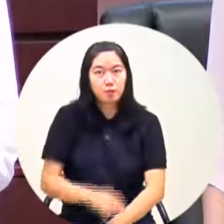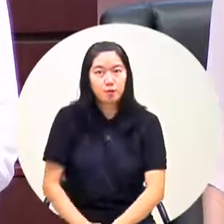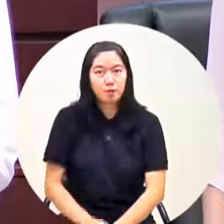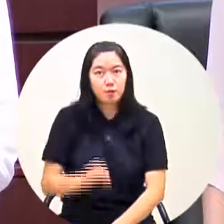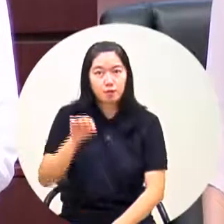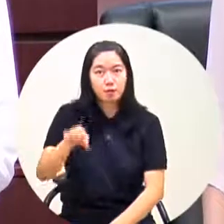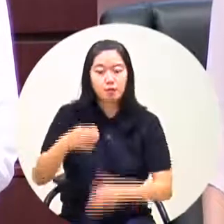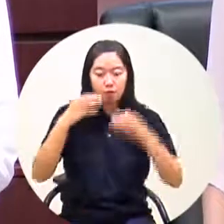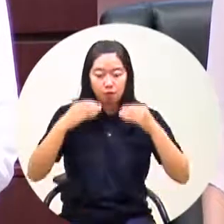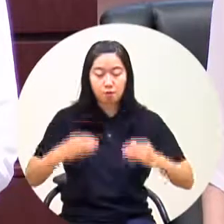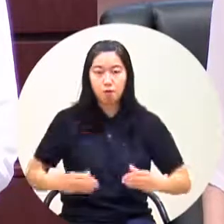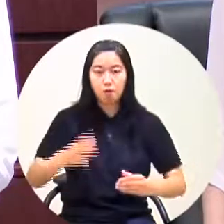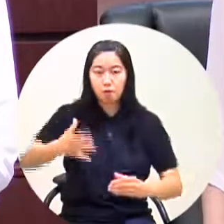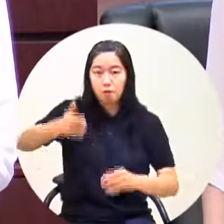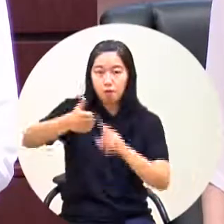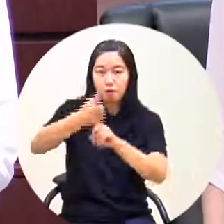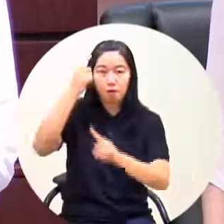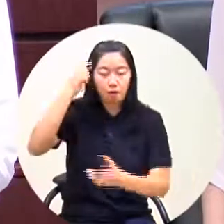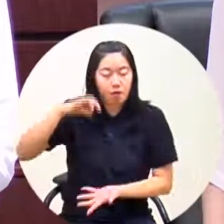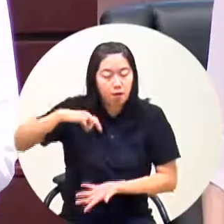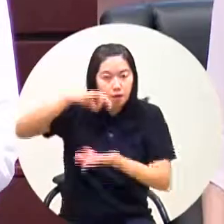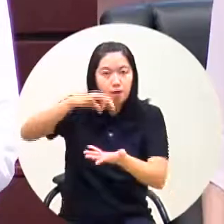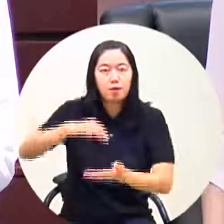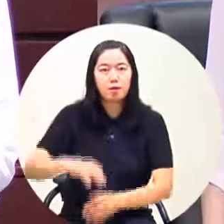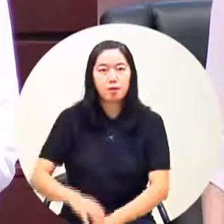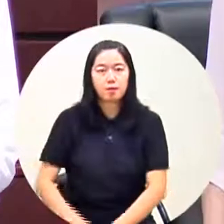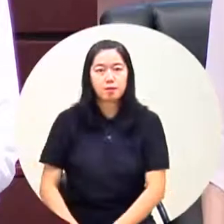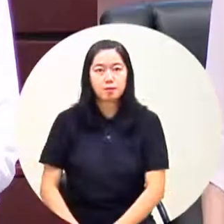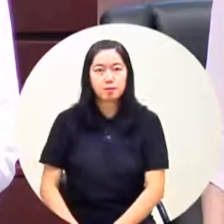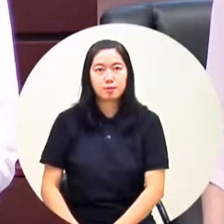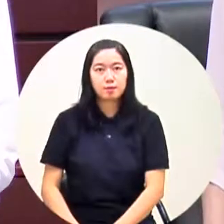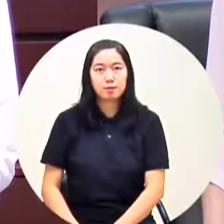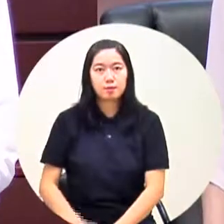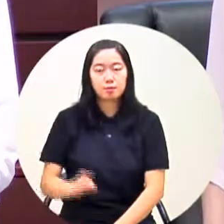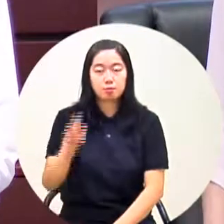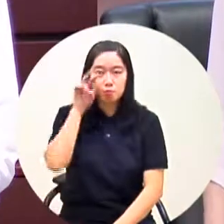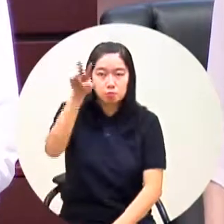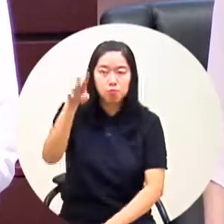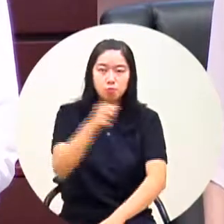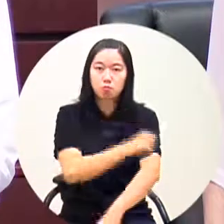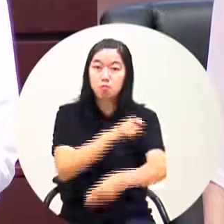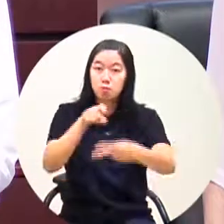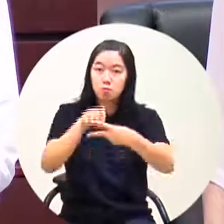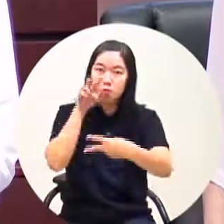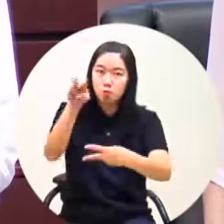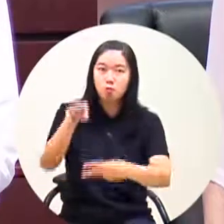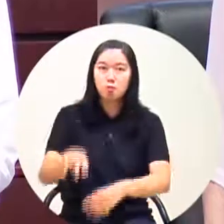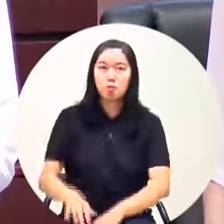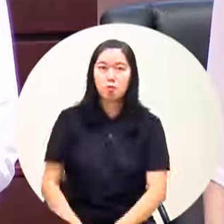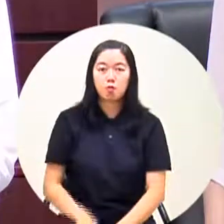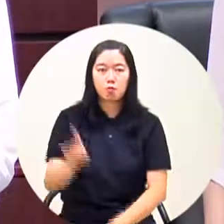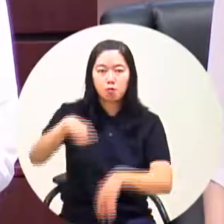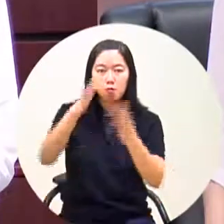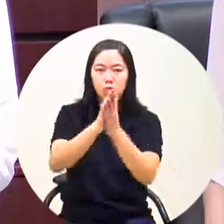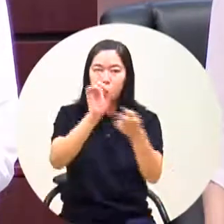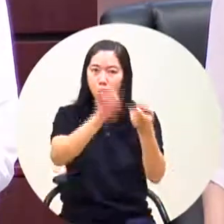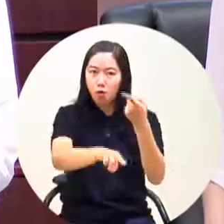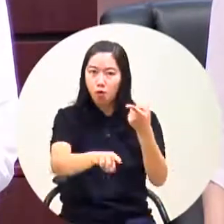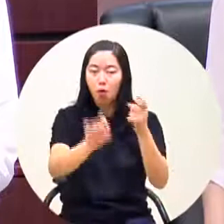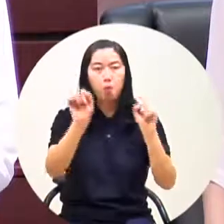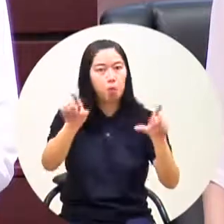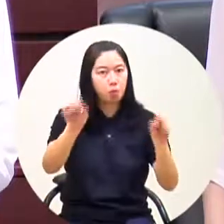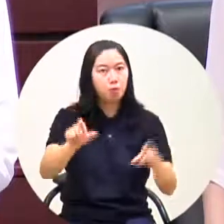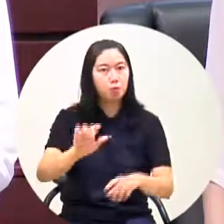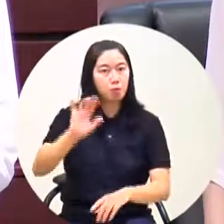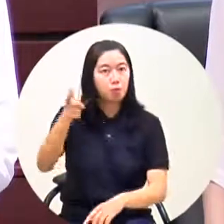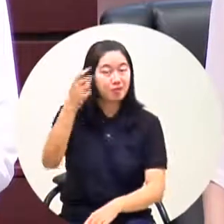招委员他提出来的，那当然是因为他有看到劳工，我不认为他全然的不对，但是是因为他的坚